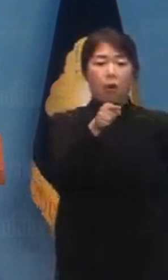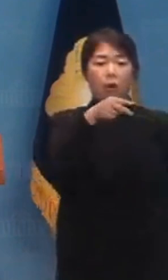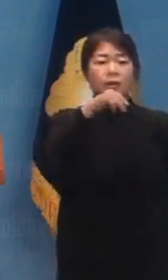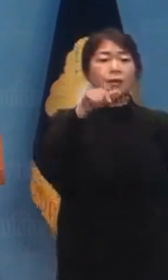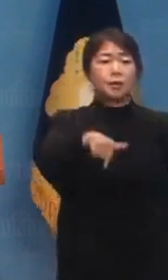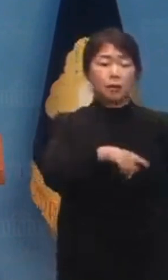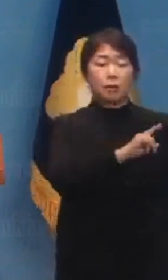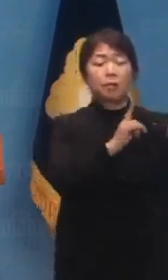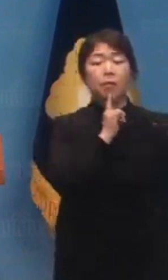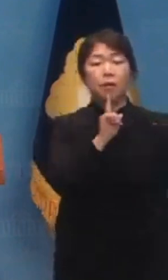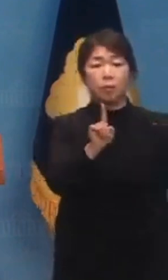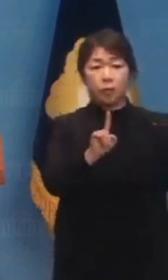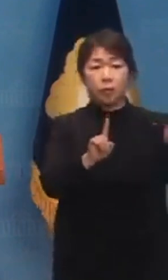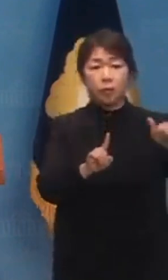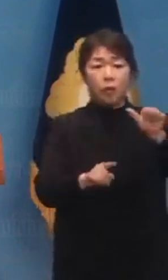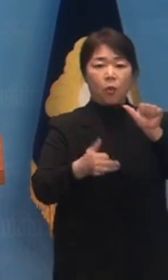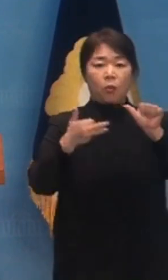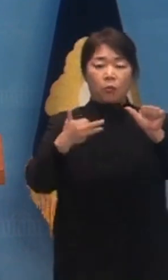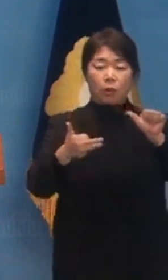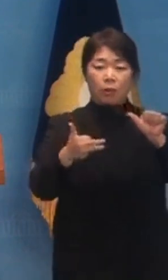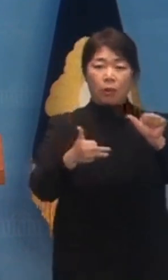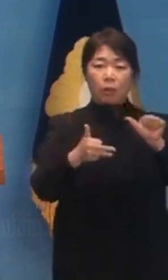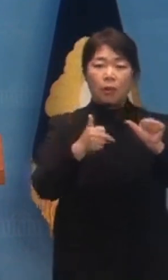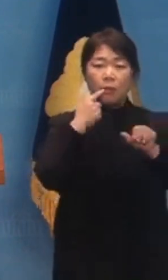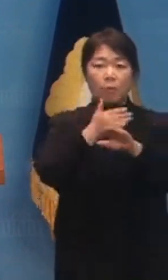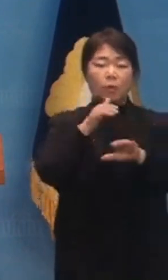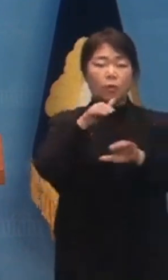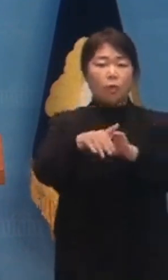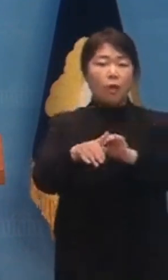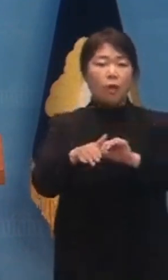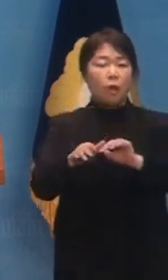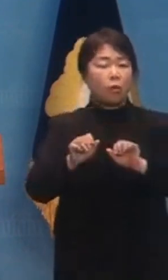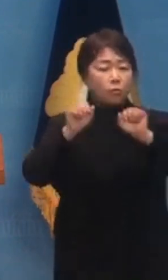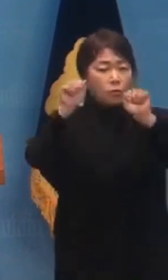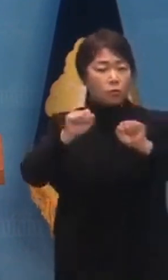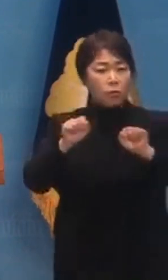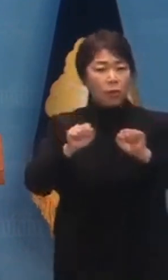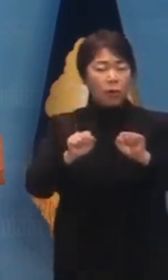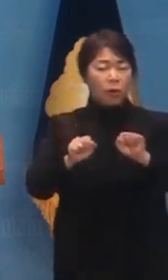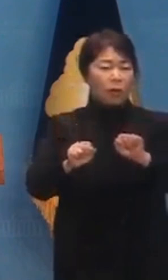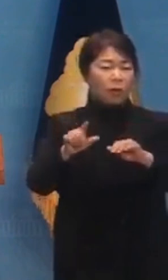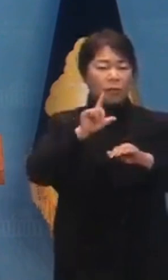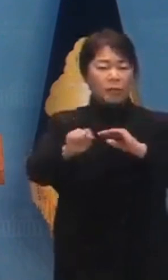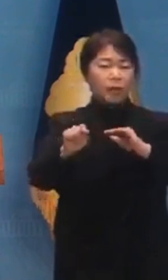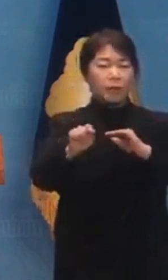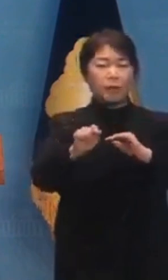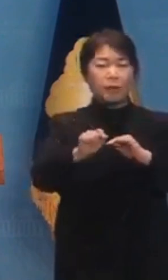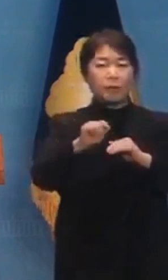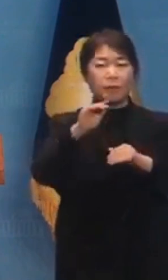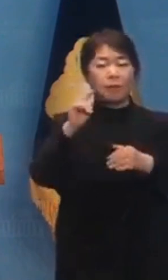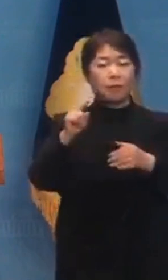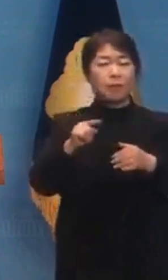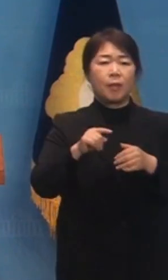민주화 운동을 폄훼하는 극우 매체를 시의원에게 돌려 파문이 일고 있습니다.